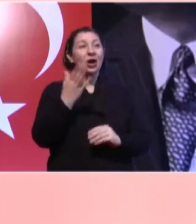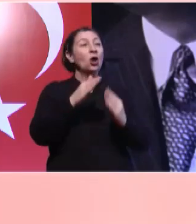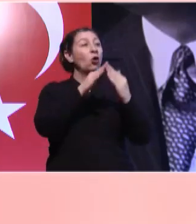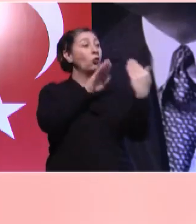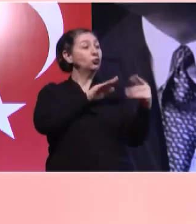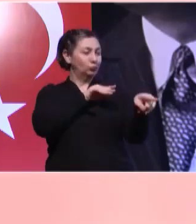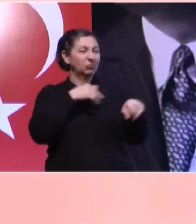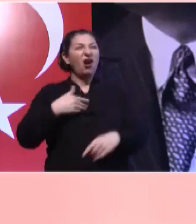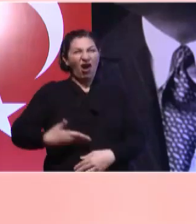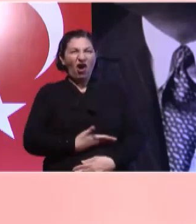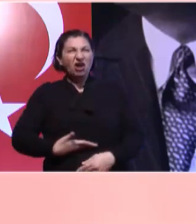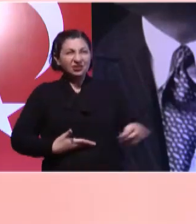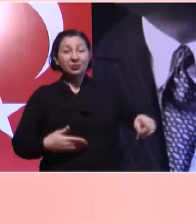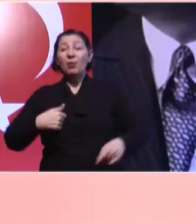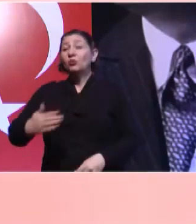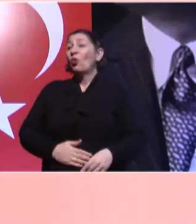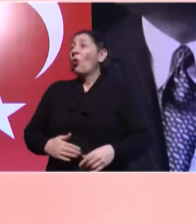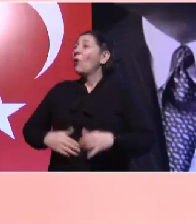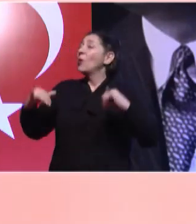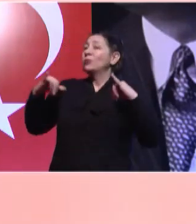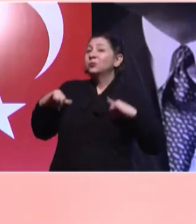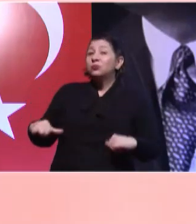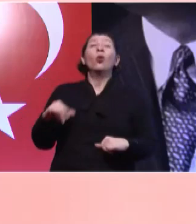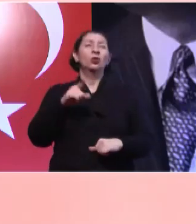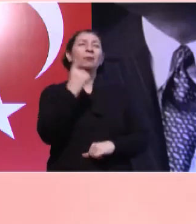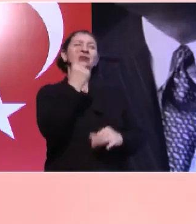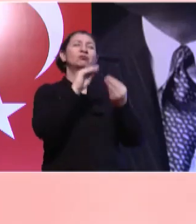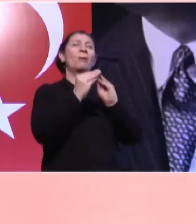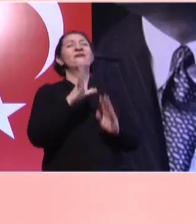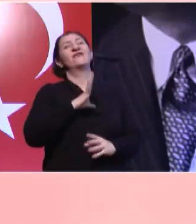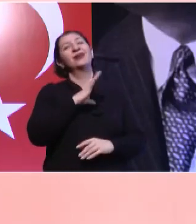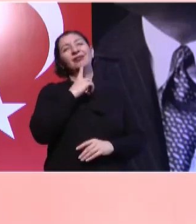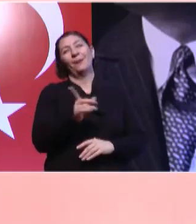Komşumuz açken biz tok uyuyorsak bir sorun var demektir.